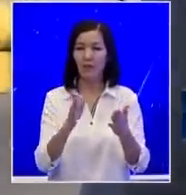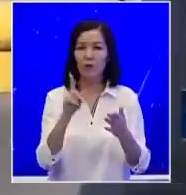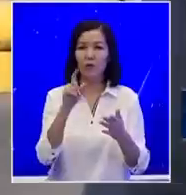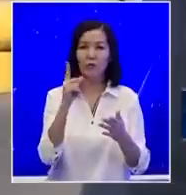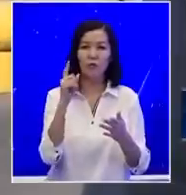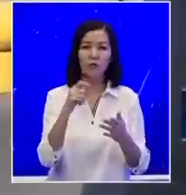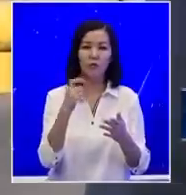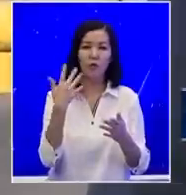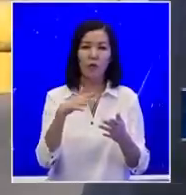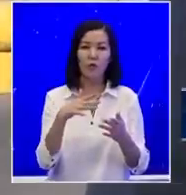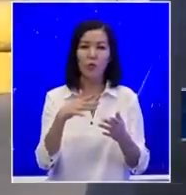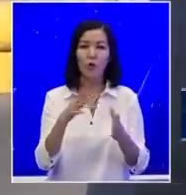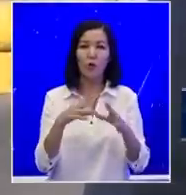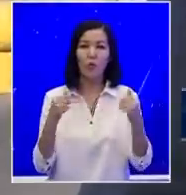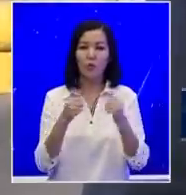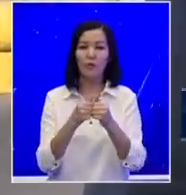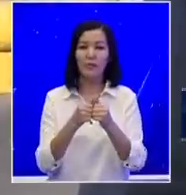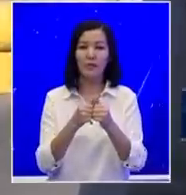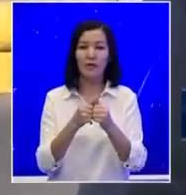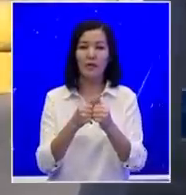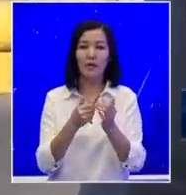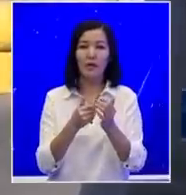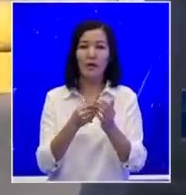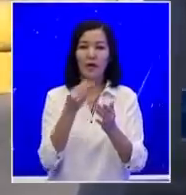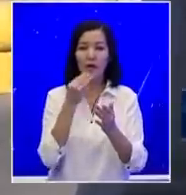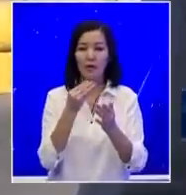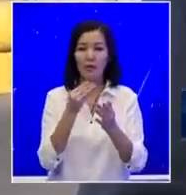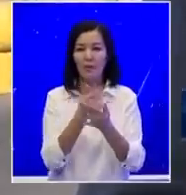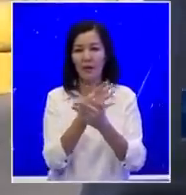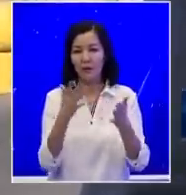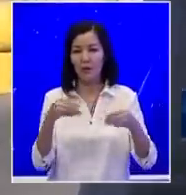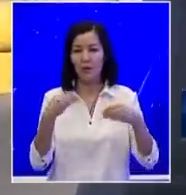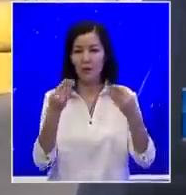100-150 отбасыларға ауызашар ұйымдастыратын азаматтар бар. Біз кем дегенде